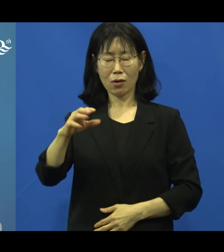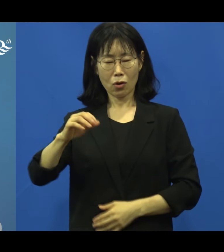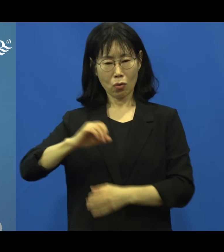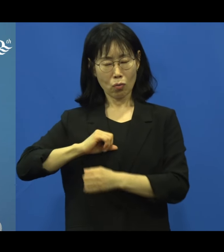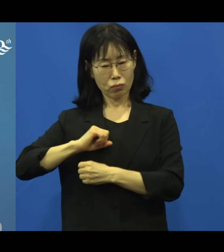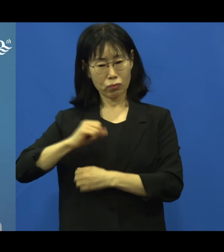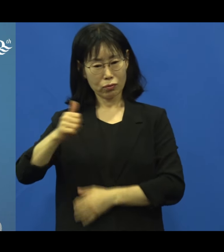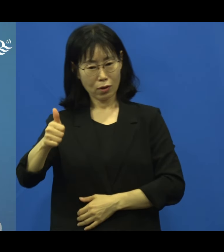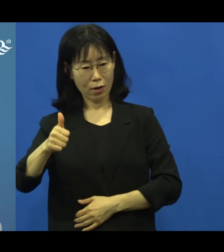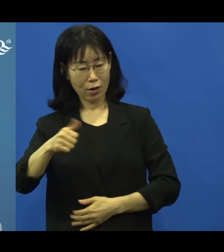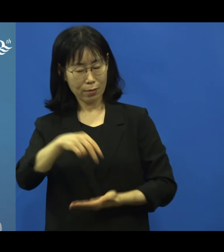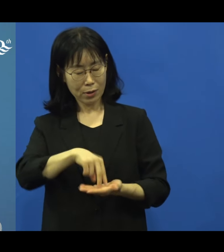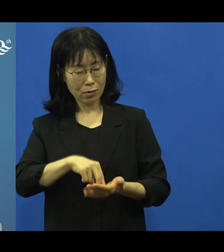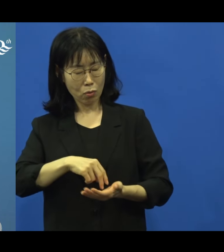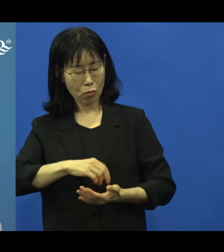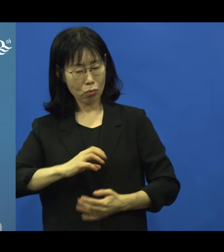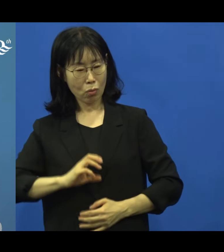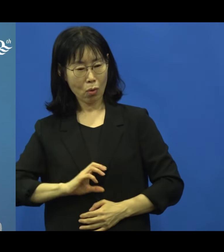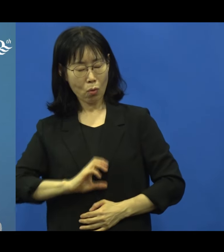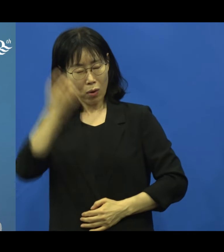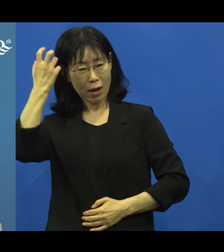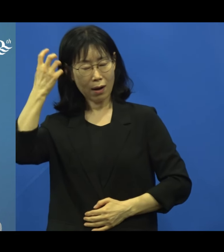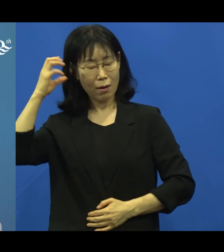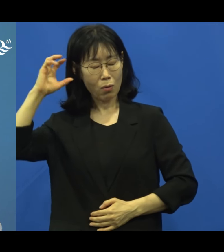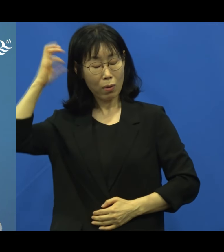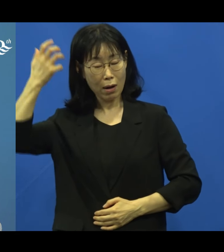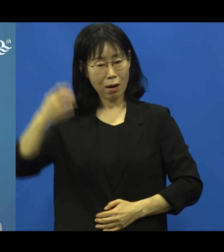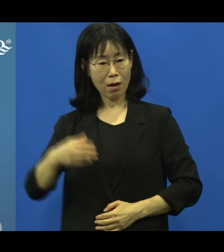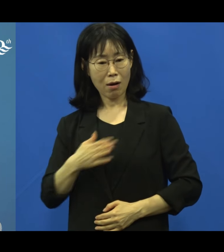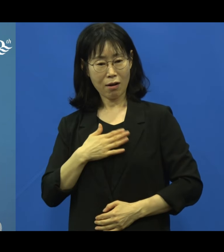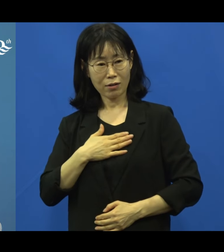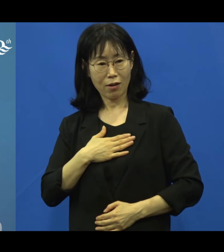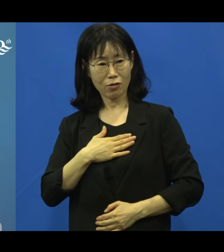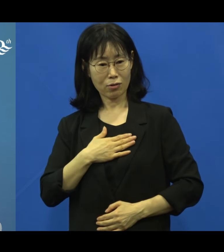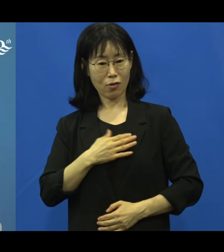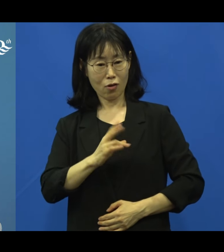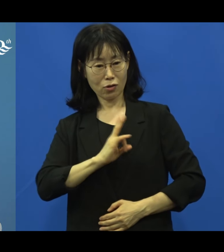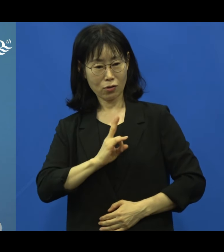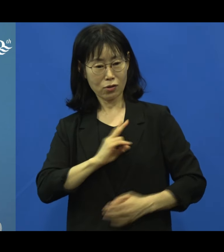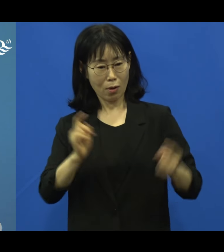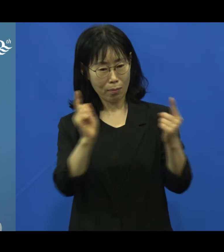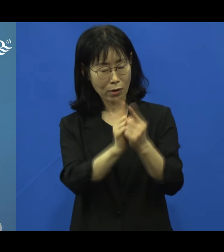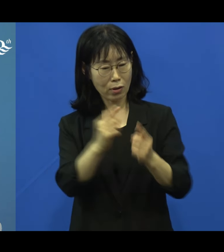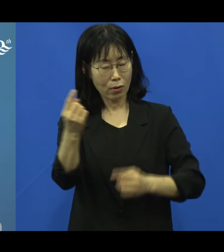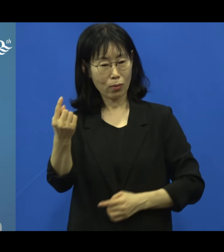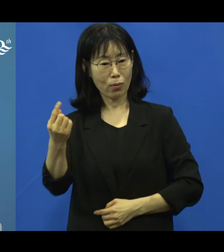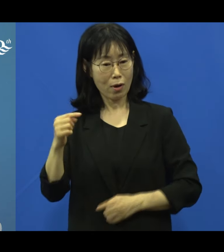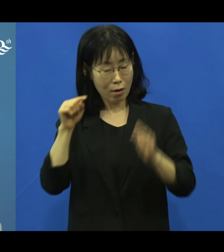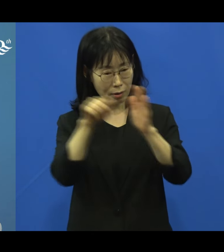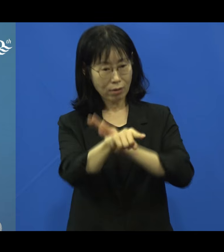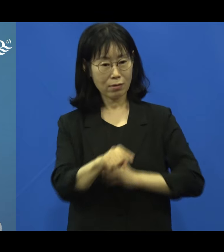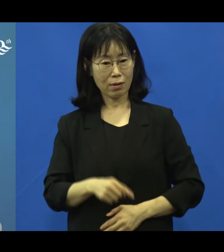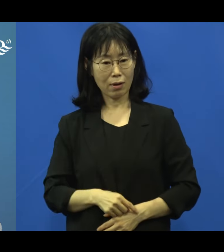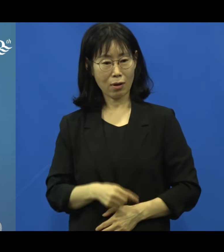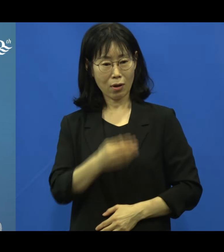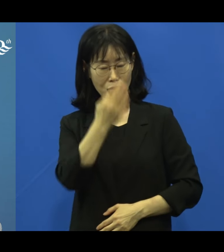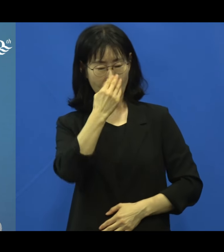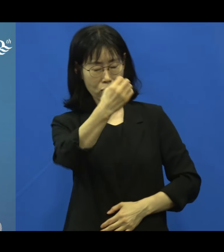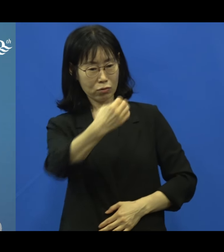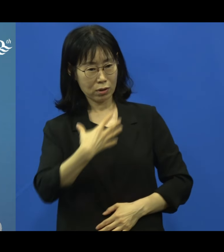아니, 선지자를 만나러 왔는데 나와보지도 않고 종을 내보내서 메시지만 전한 거죠.